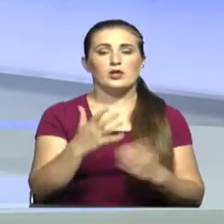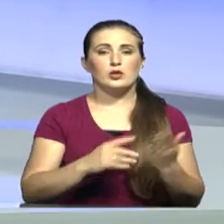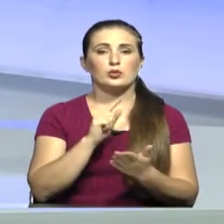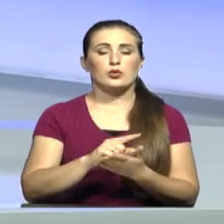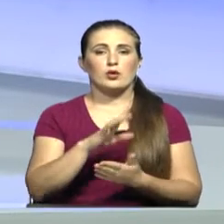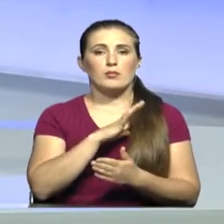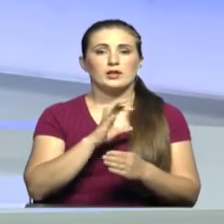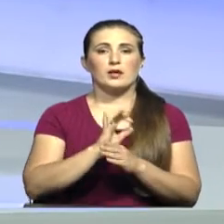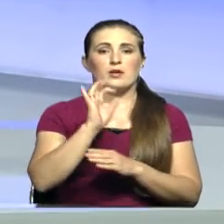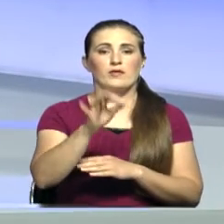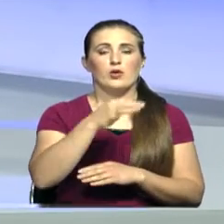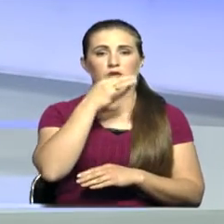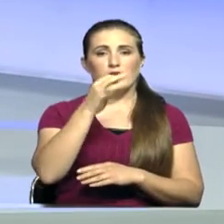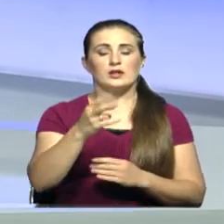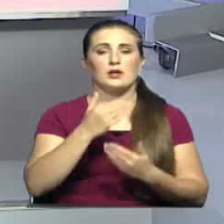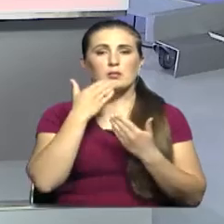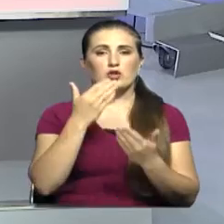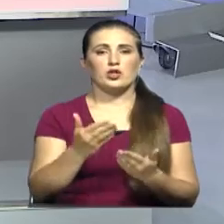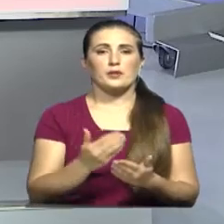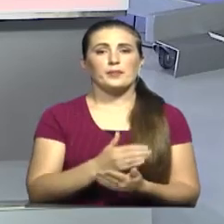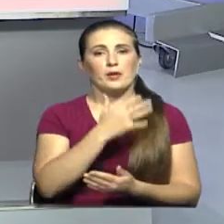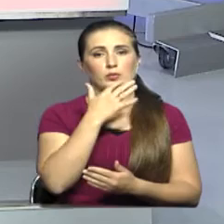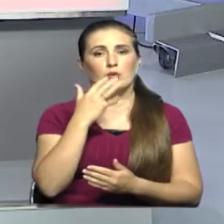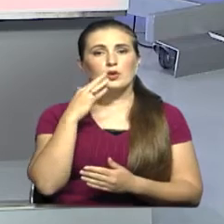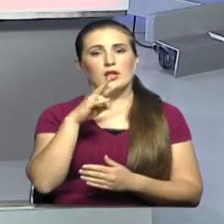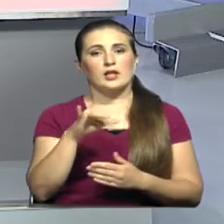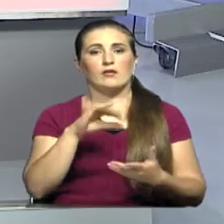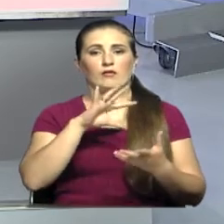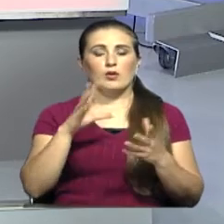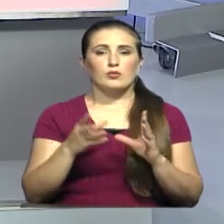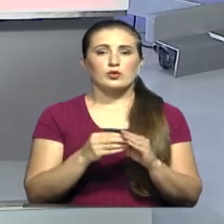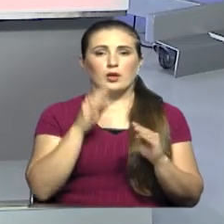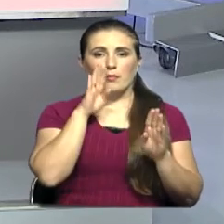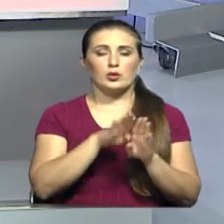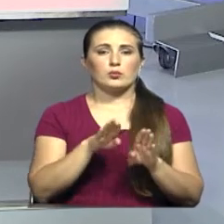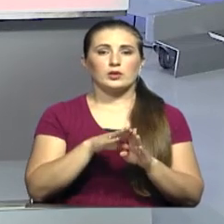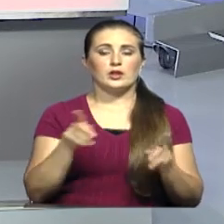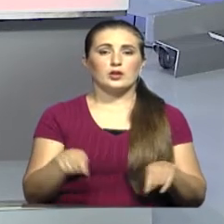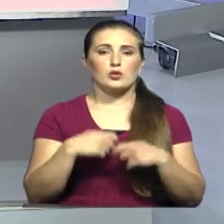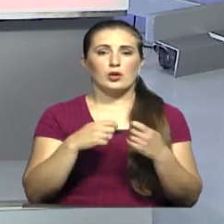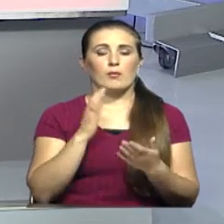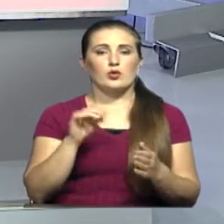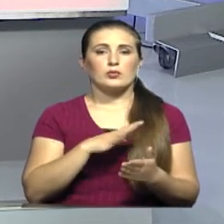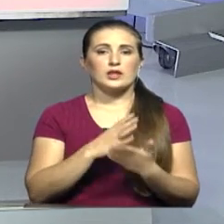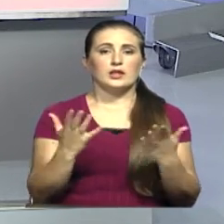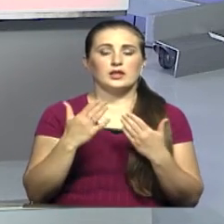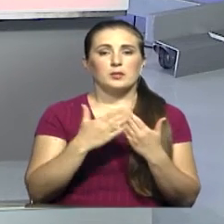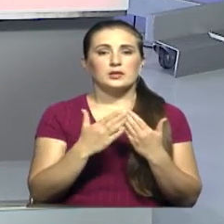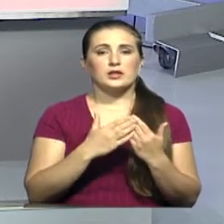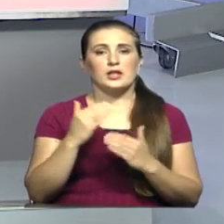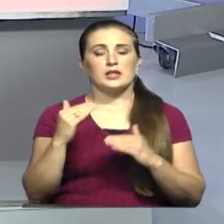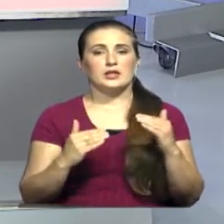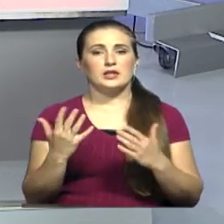быть направлен ответ на обращение. А много ли вообще, в принципе, подобных нарушений? Тут, может, есть какая-то приблизительная статистика